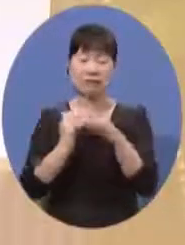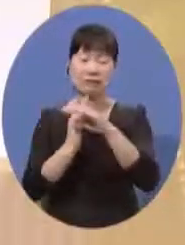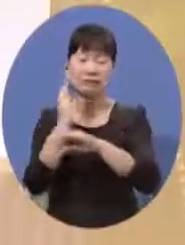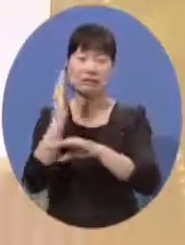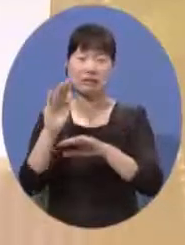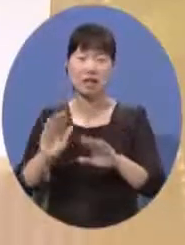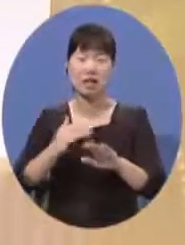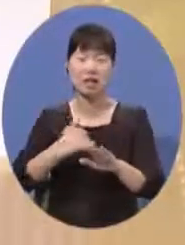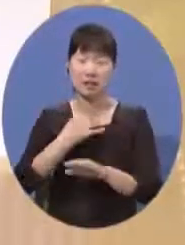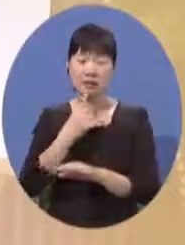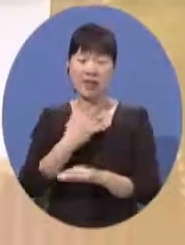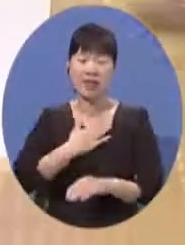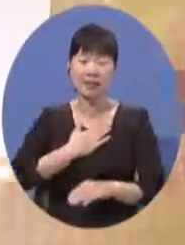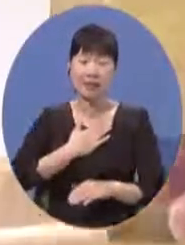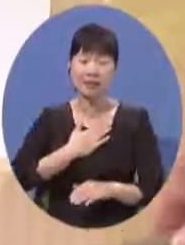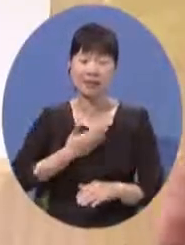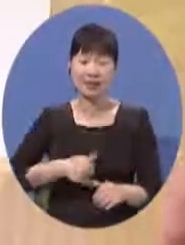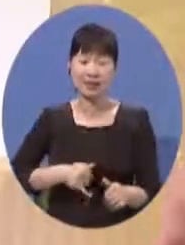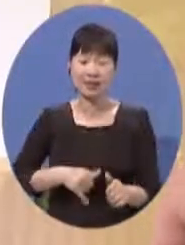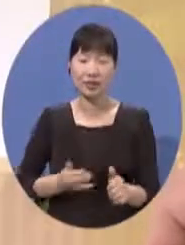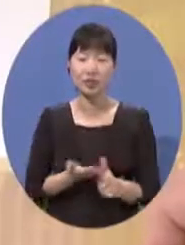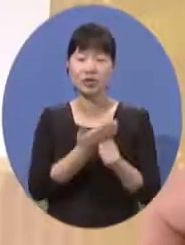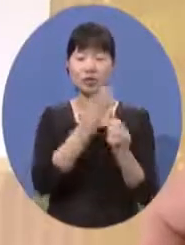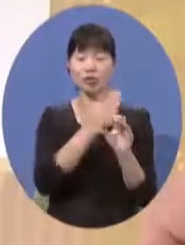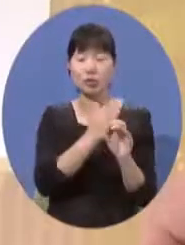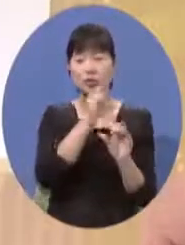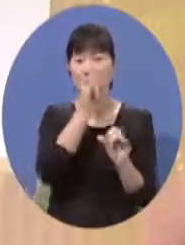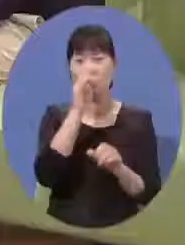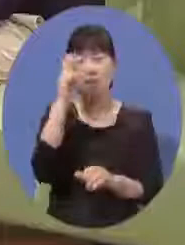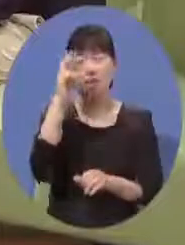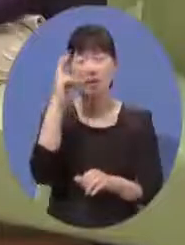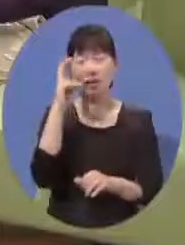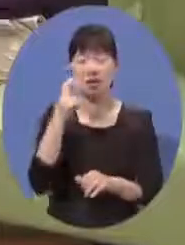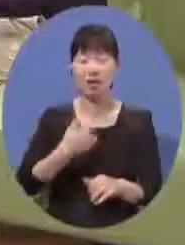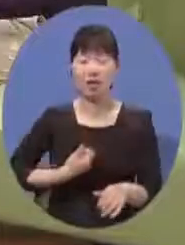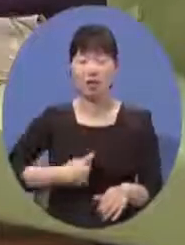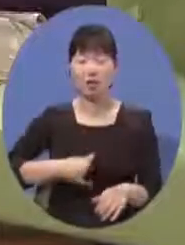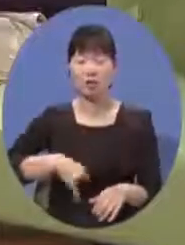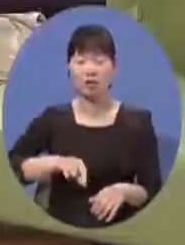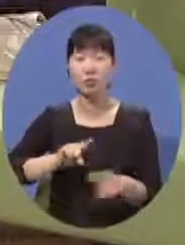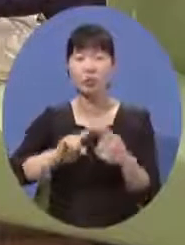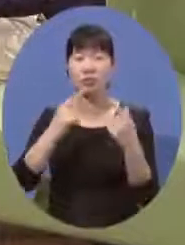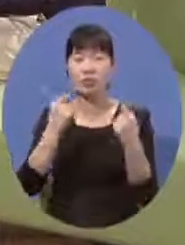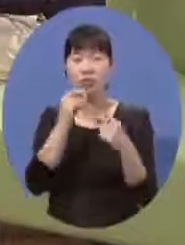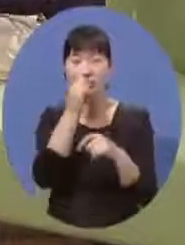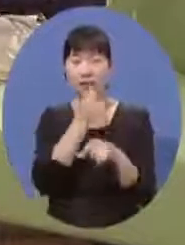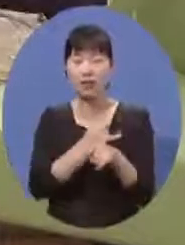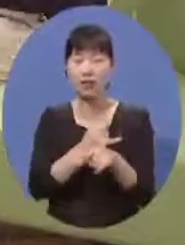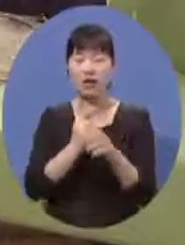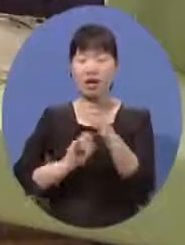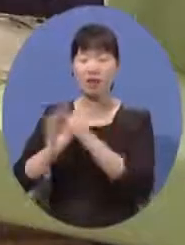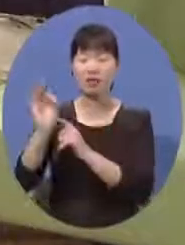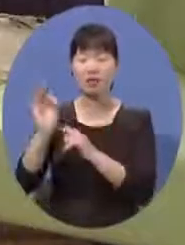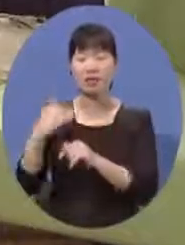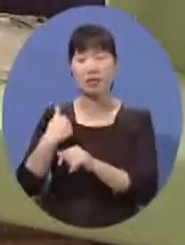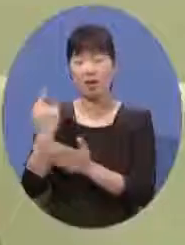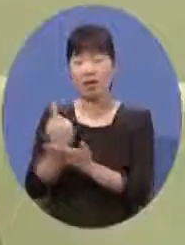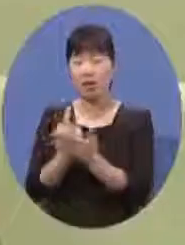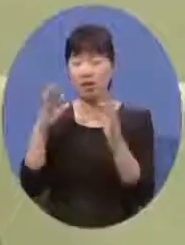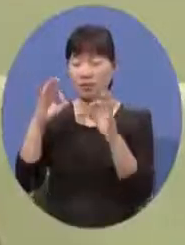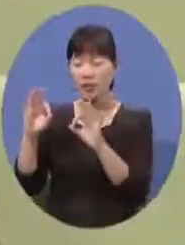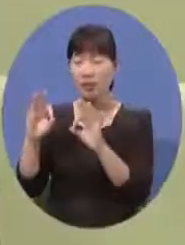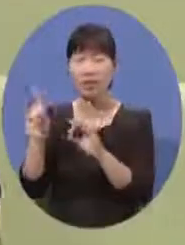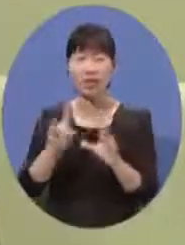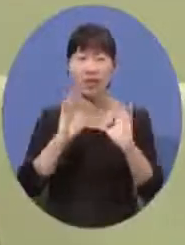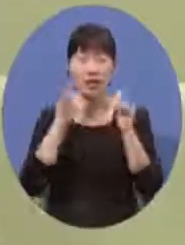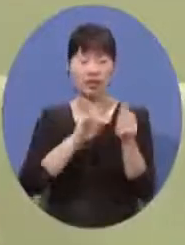지나치게 자기만 하는 아이로 키우는 경우가 있어요. 아, 그러니까 공주 왕자로 그냥 공주 키워주는 왕자로. 거죠. 오늘도 이제 아침에 제가 나오다 보니까